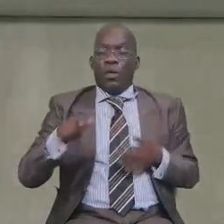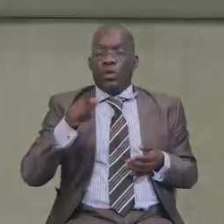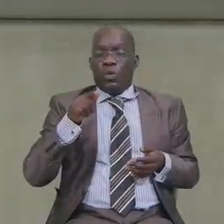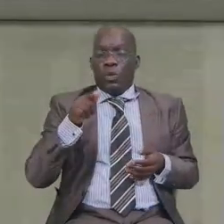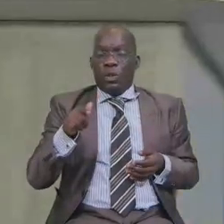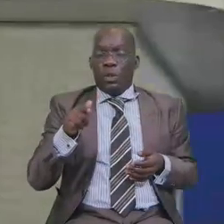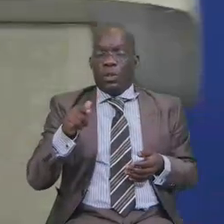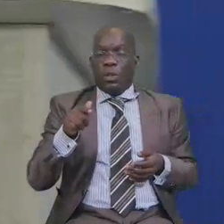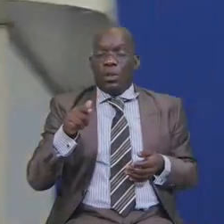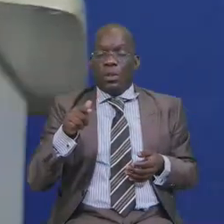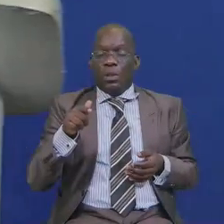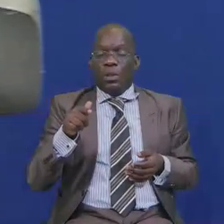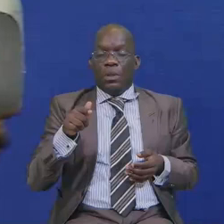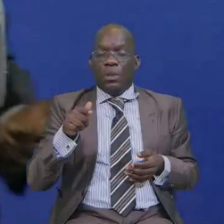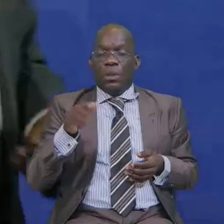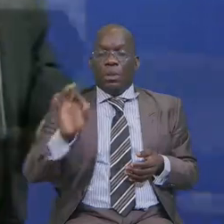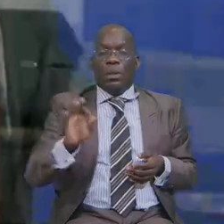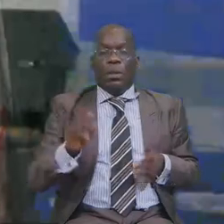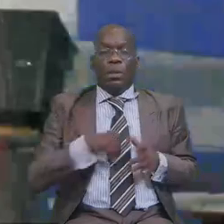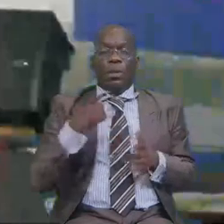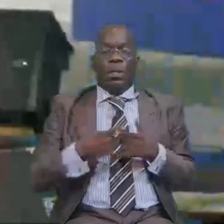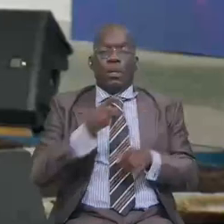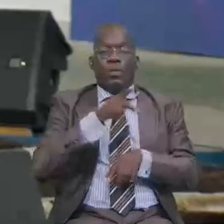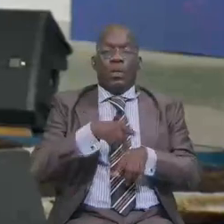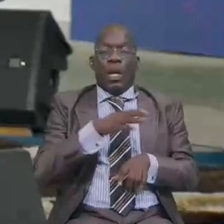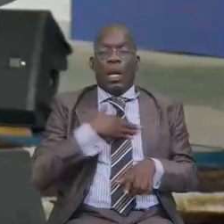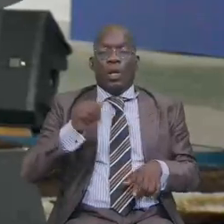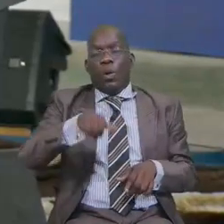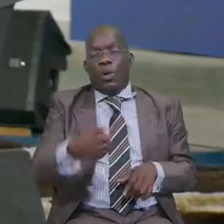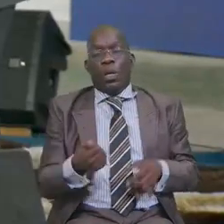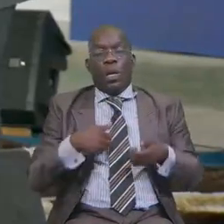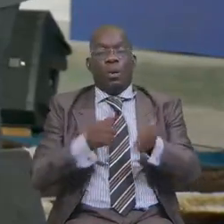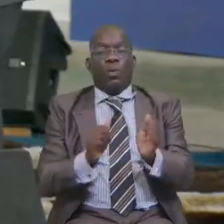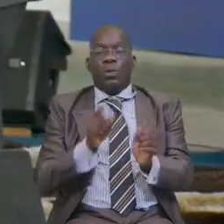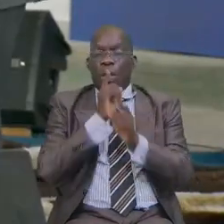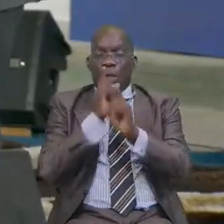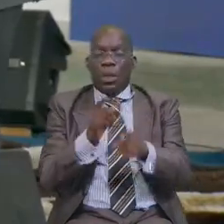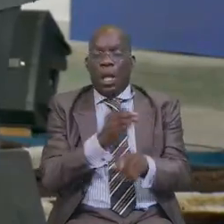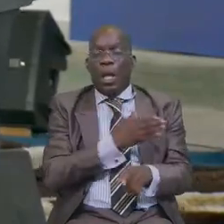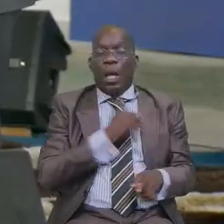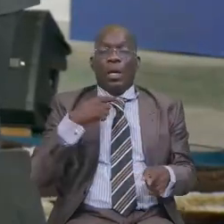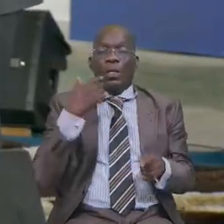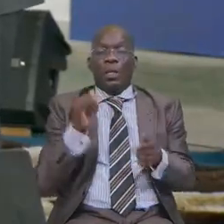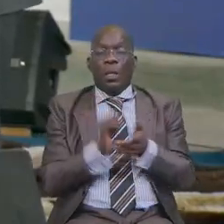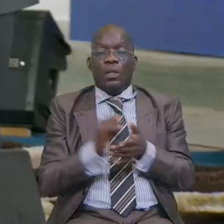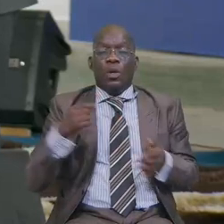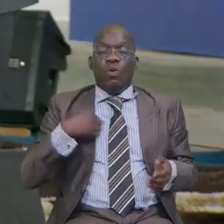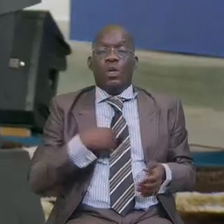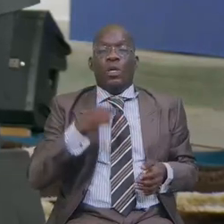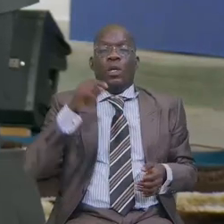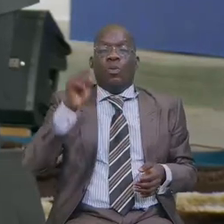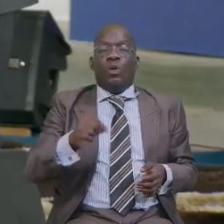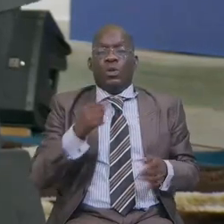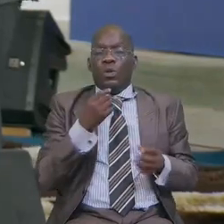Verset 29, Pierre et les apôtres répondirent, « Il faut obéir à Dieu plutôt